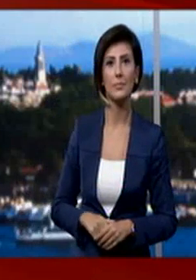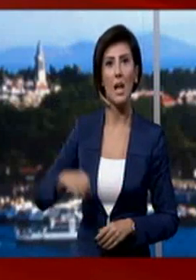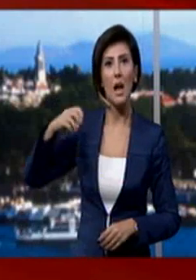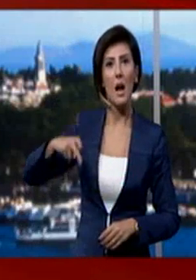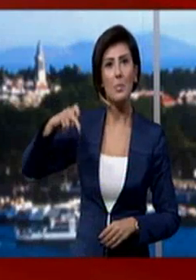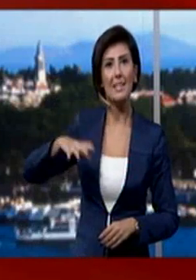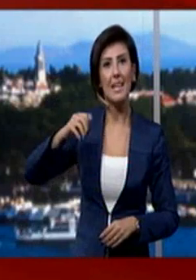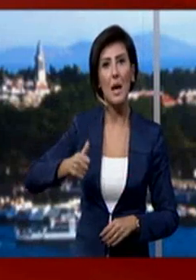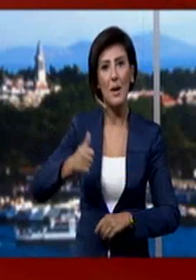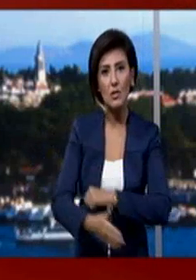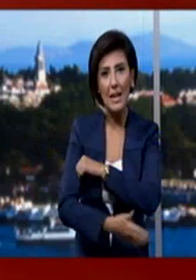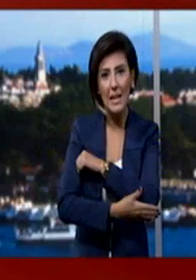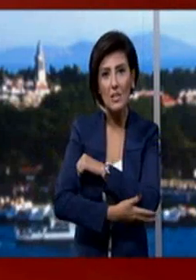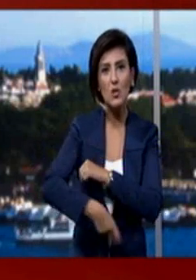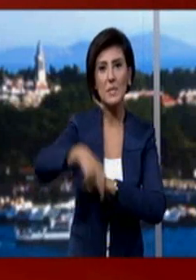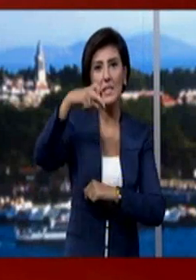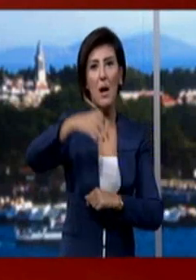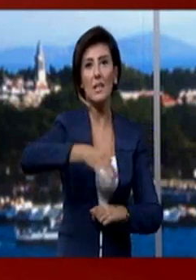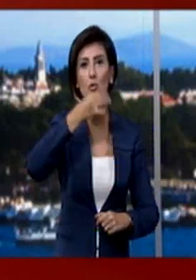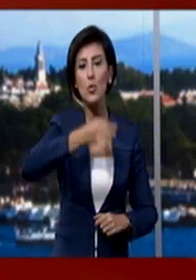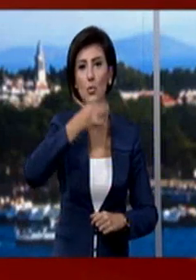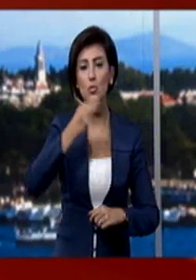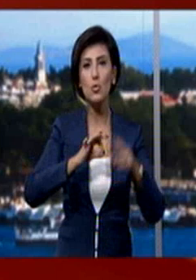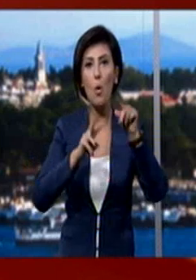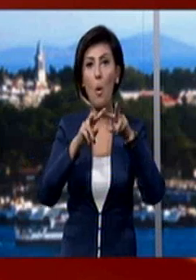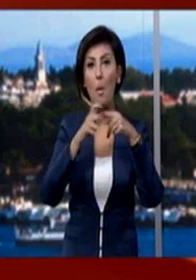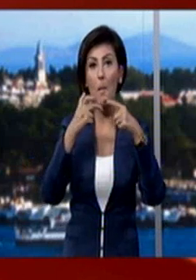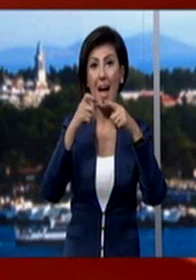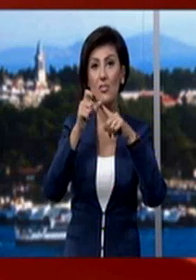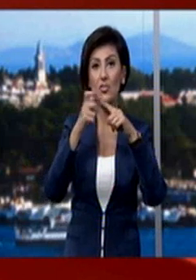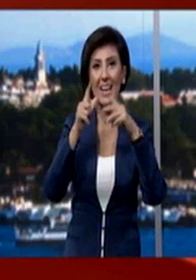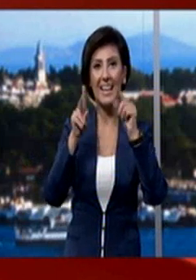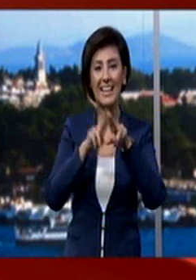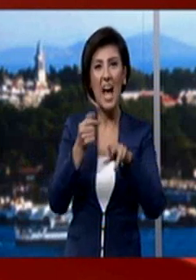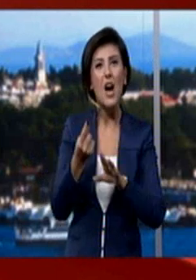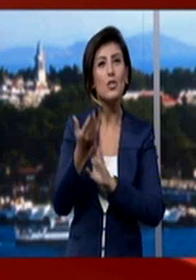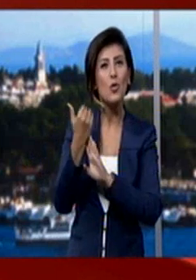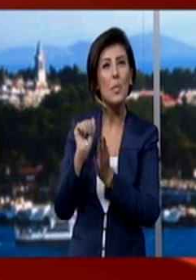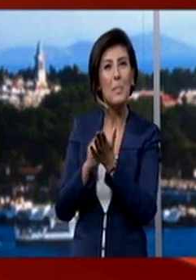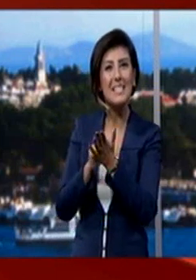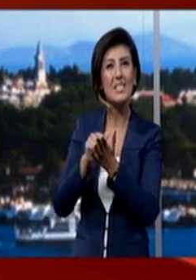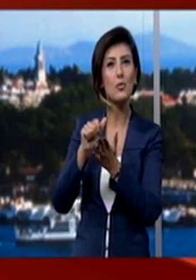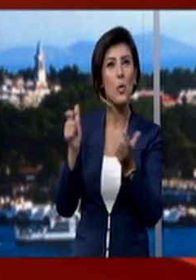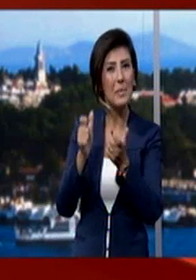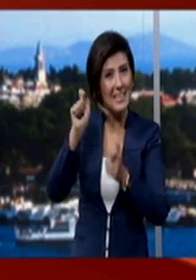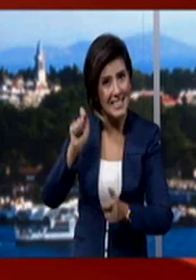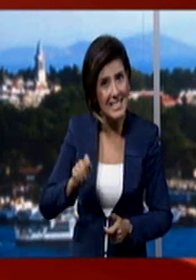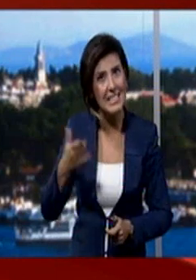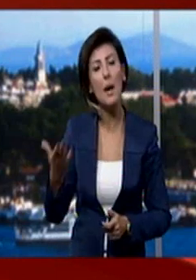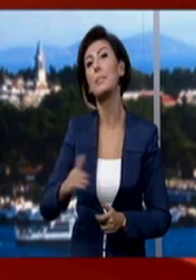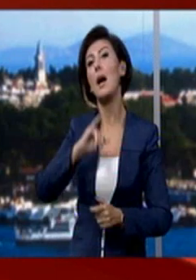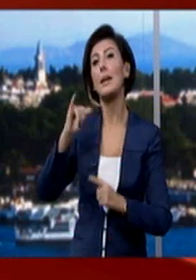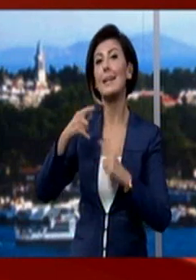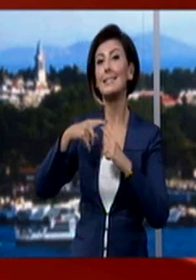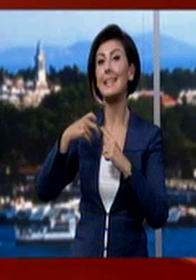AK Parti Genel Başkan Yardımcısı ve Parti Sözcüsü Ömer Çelik az önce basın toplantısı düzenledi.